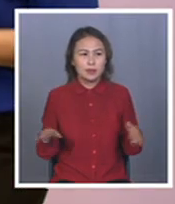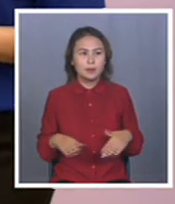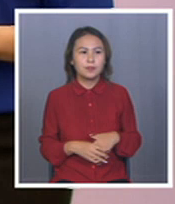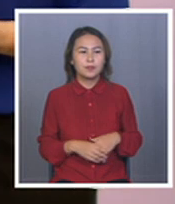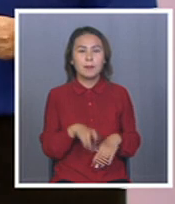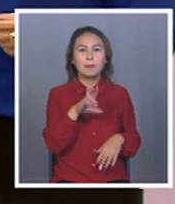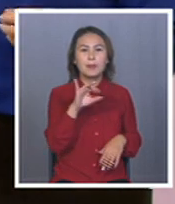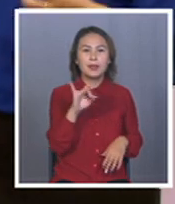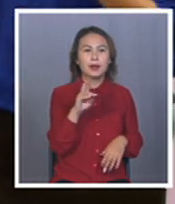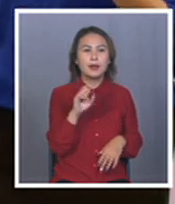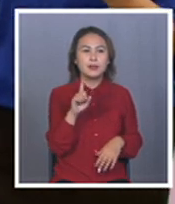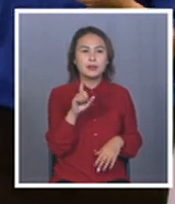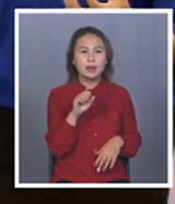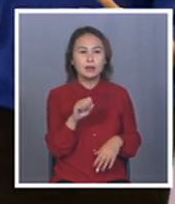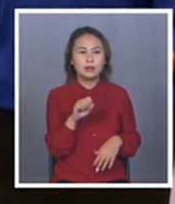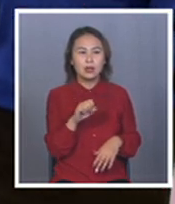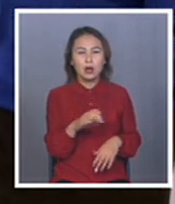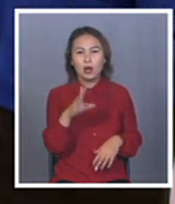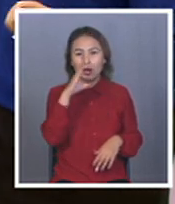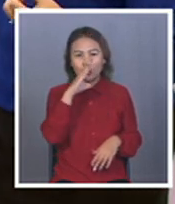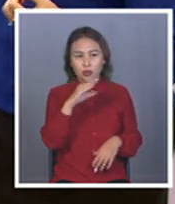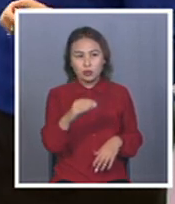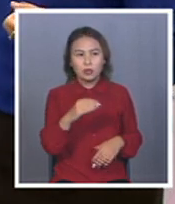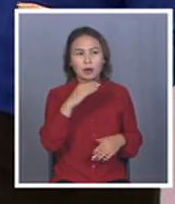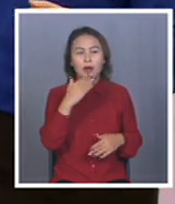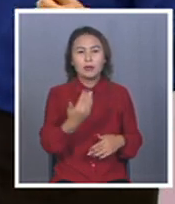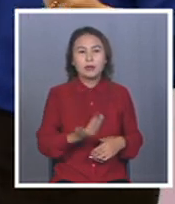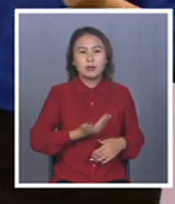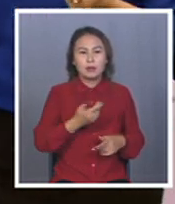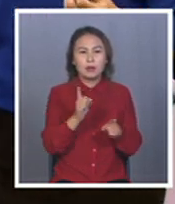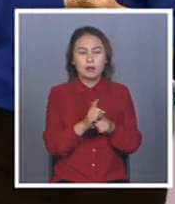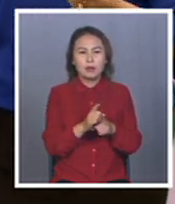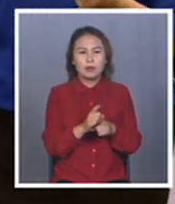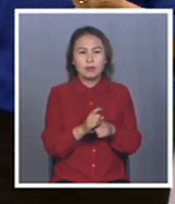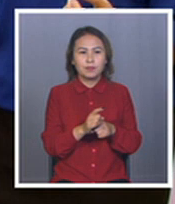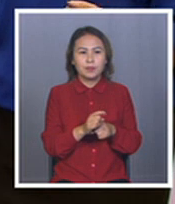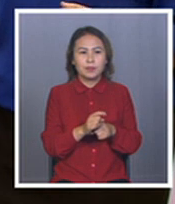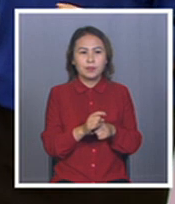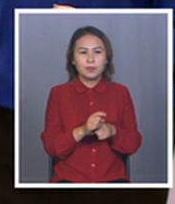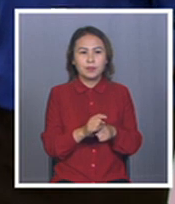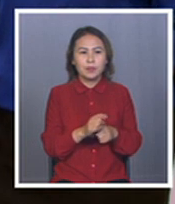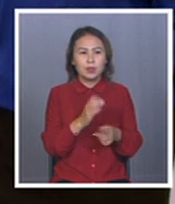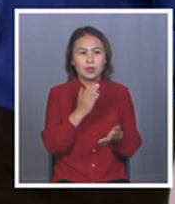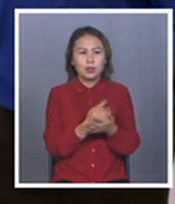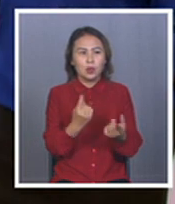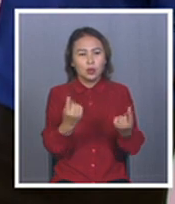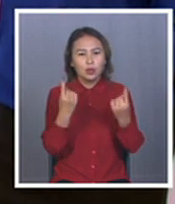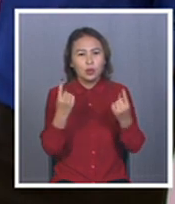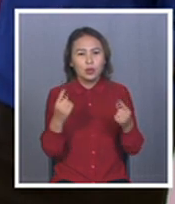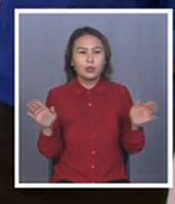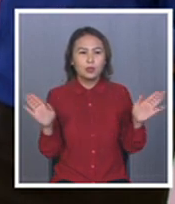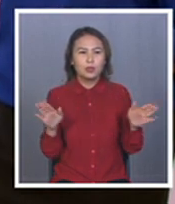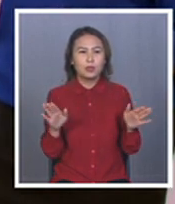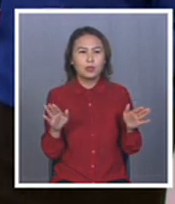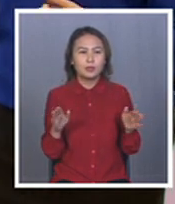қазан. Ұзын тұмсығының астында қалтасы бар, ірі су құс екен. Бұлар құстар,